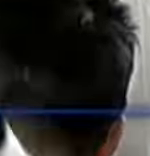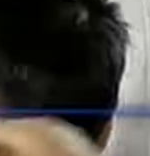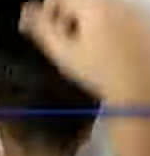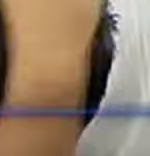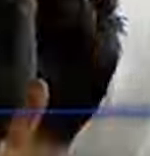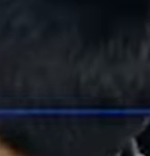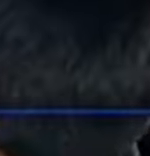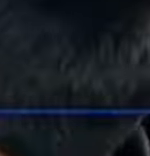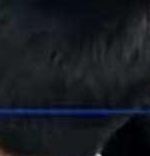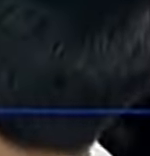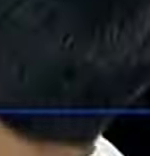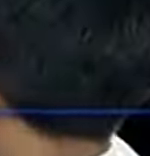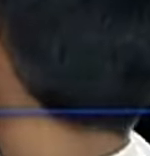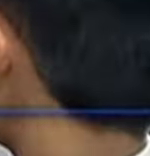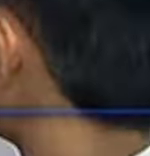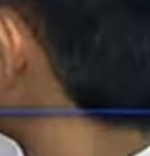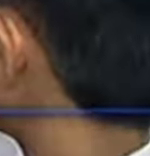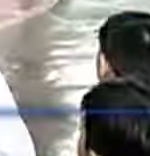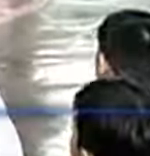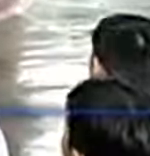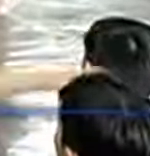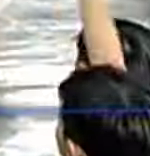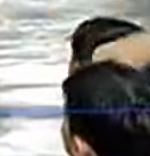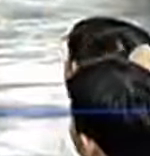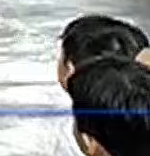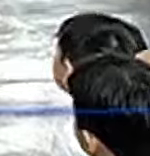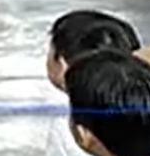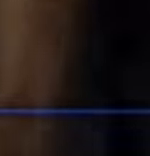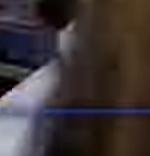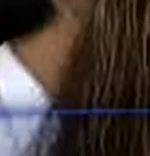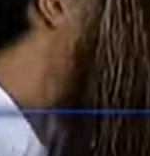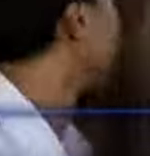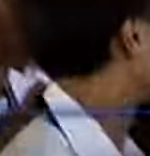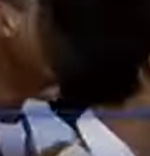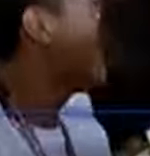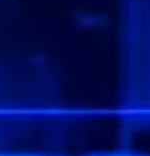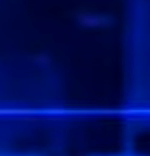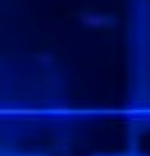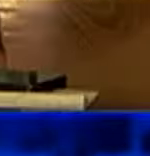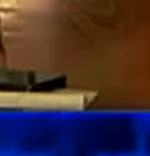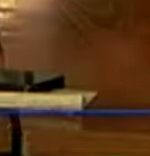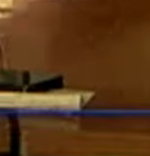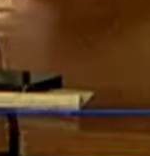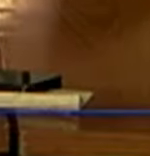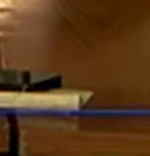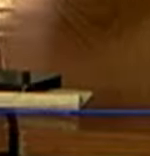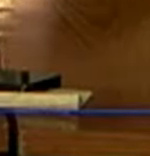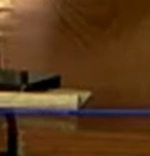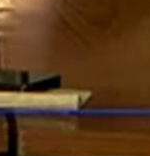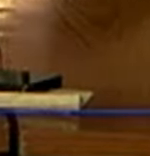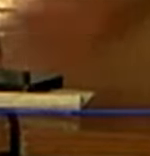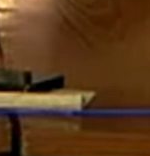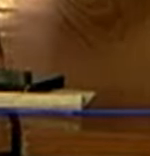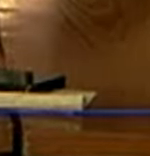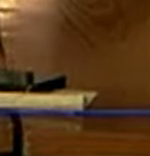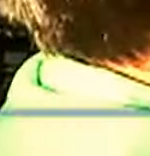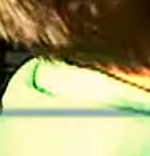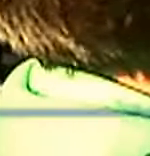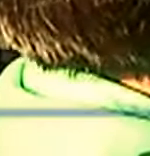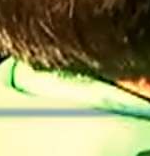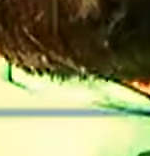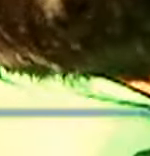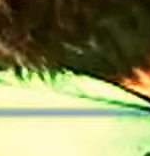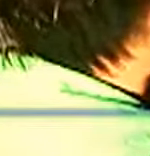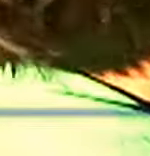Aspiring basketball players sa Bacolod, naka-meet and greet ang mga idolo nilang PBA stars. At Claudine Barreto, bumuweta sa